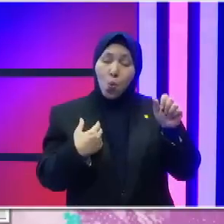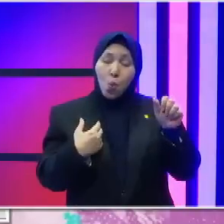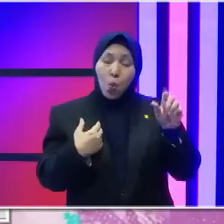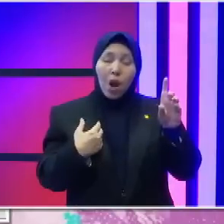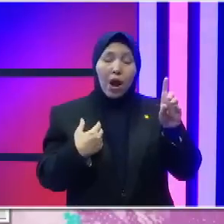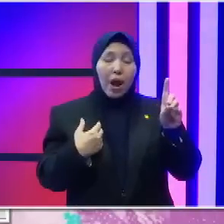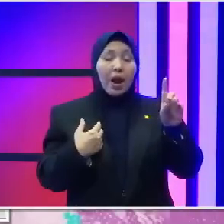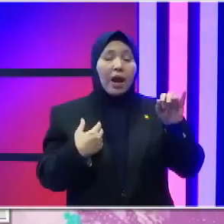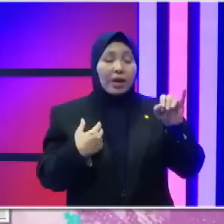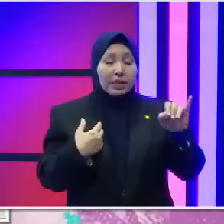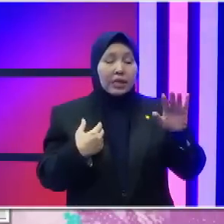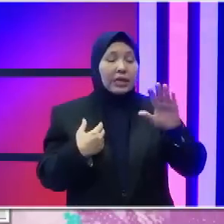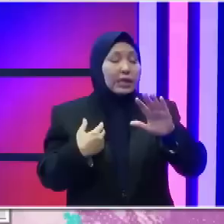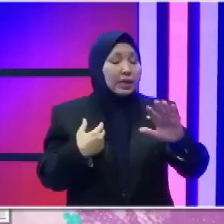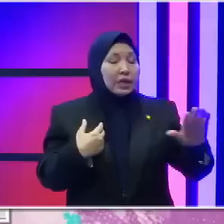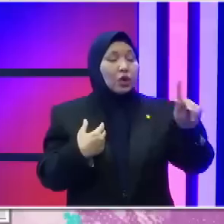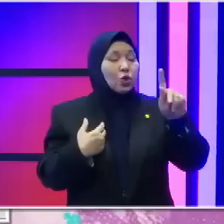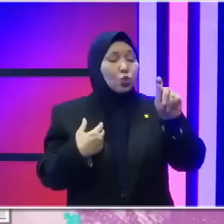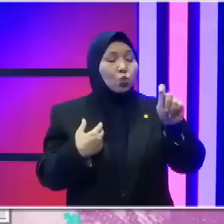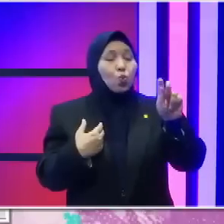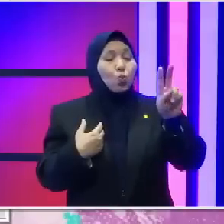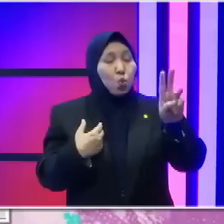إنك بالوادي